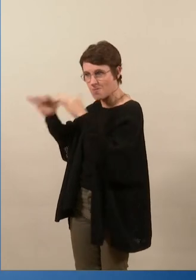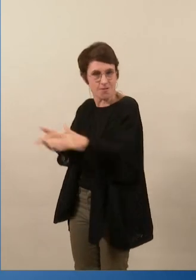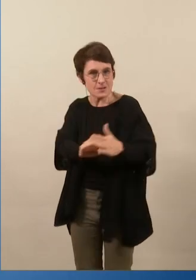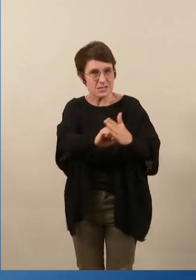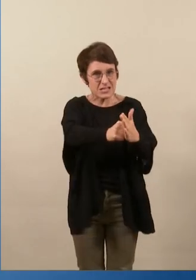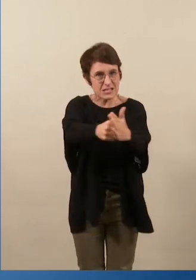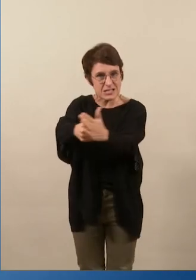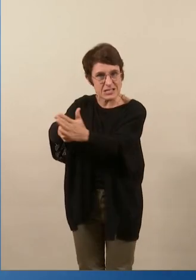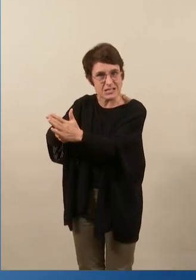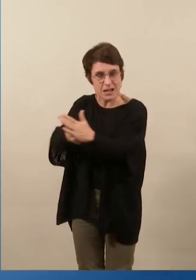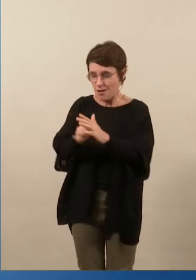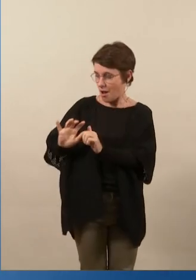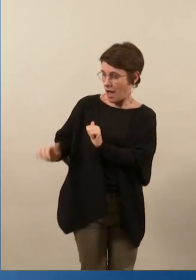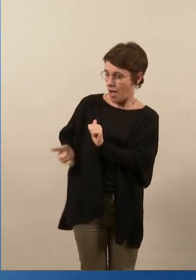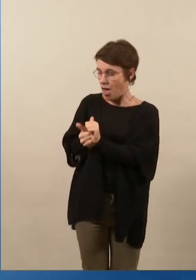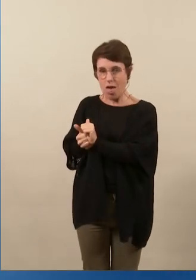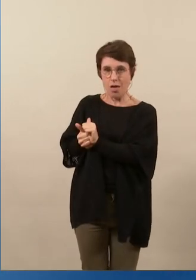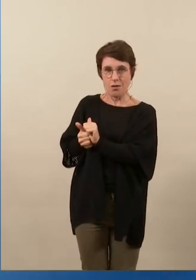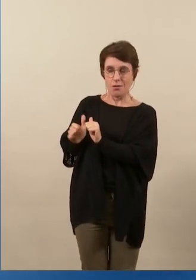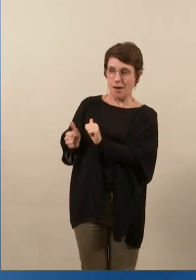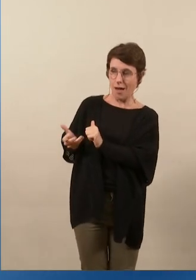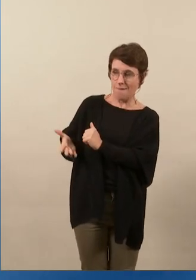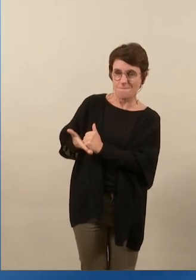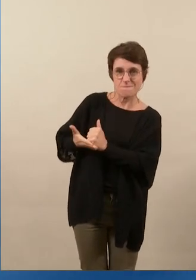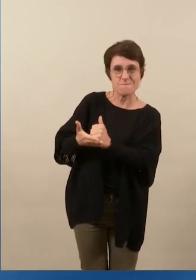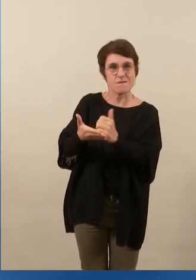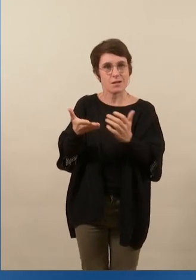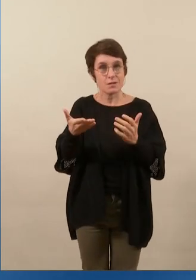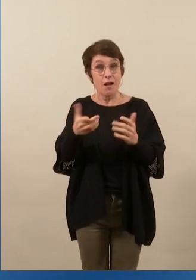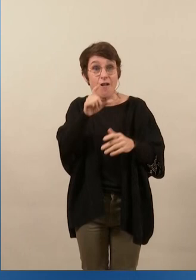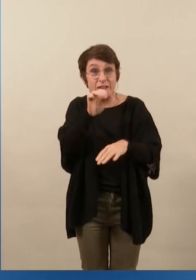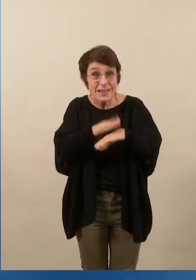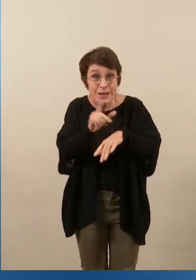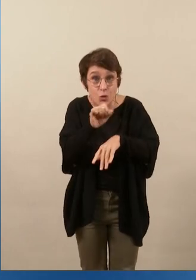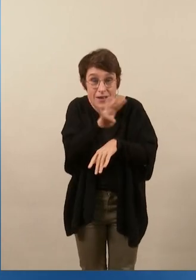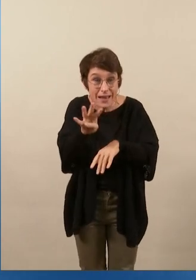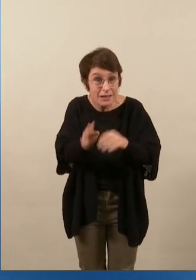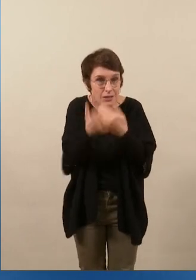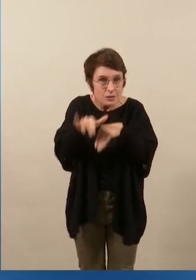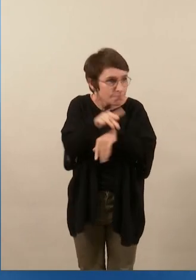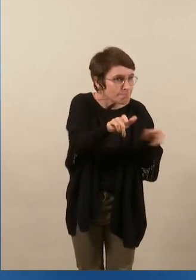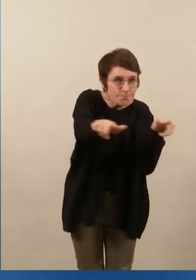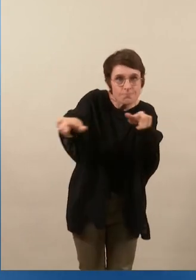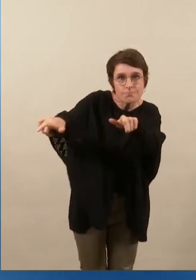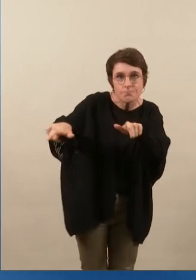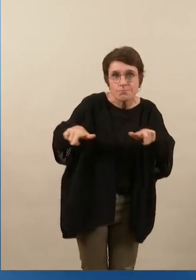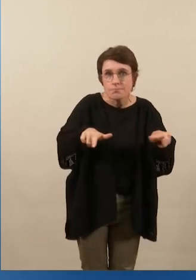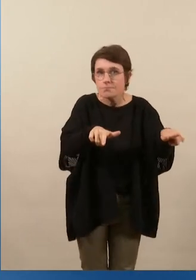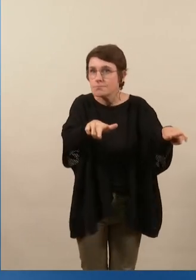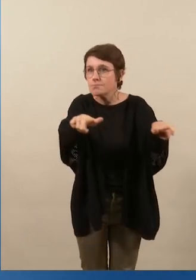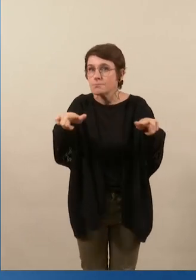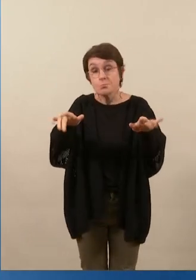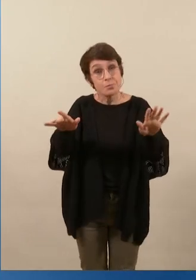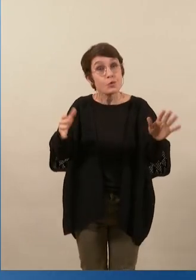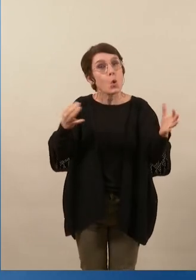proche de lui à sa à sa dévotion qui vient tout 24h/ 24 avec même on nous a expliqué une boucle